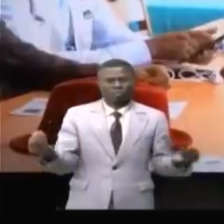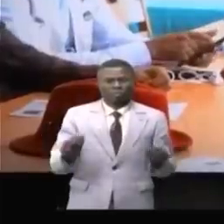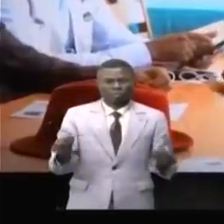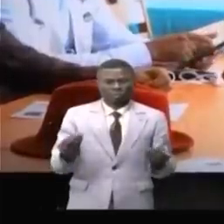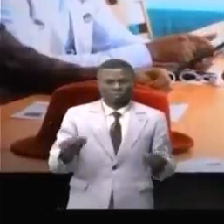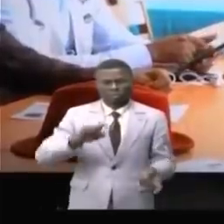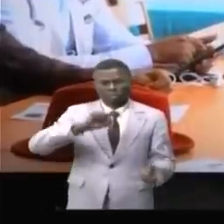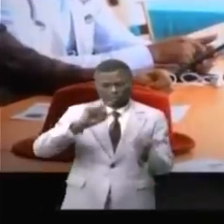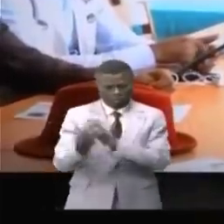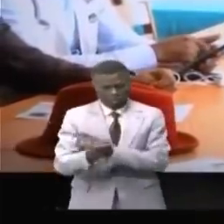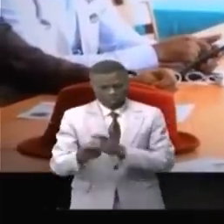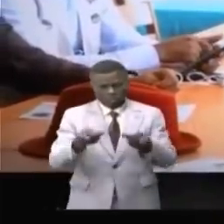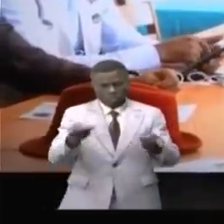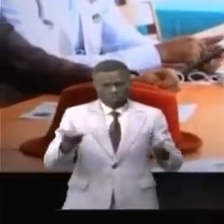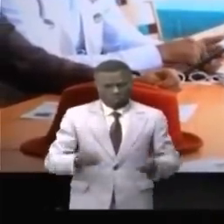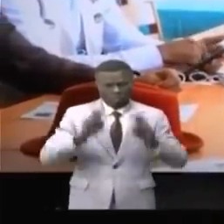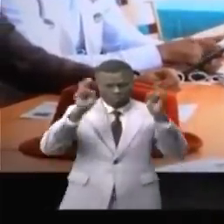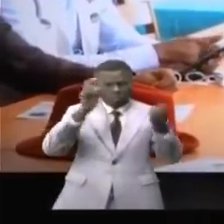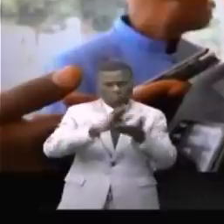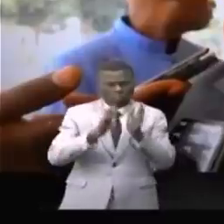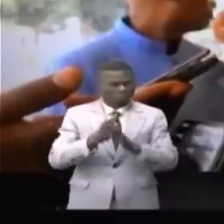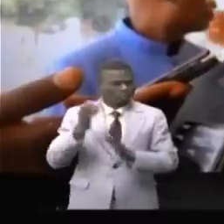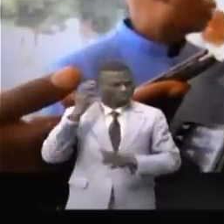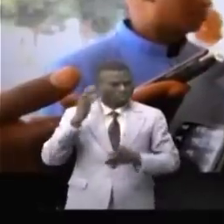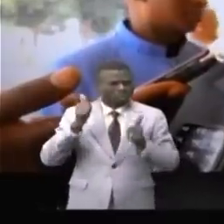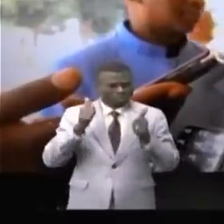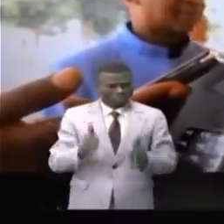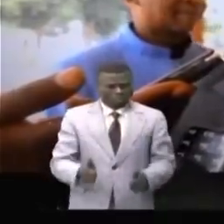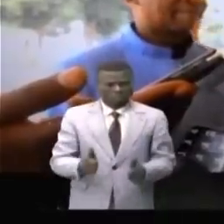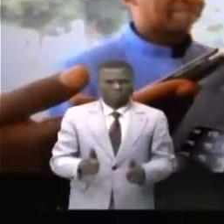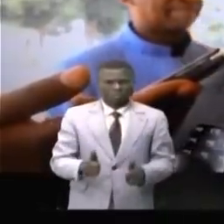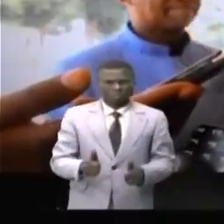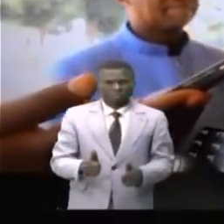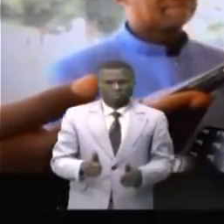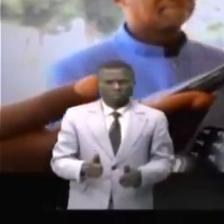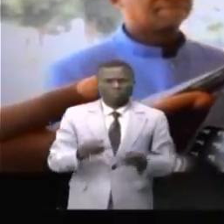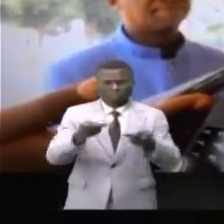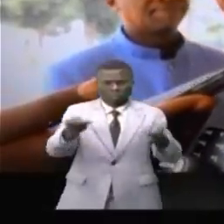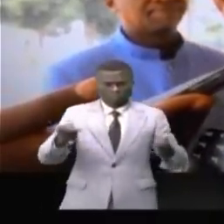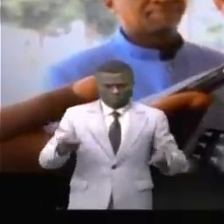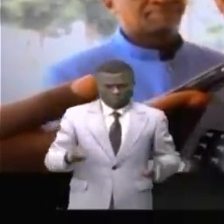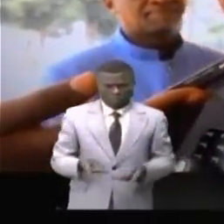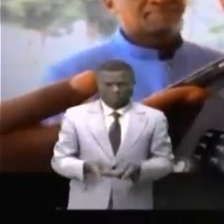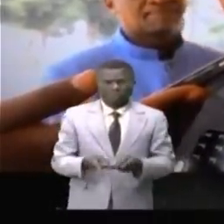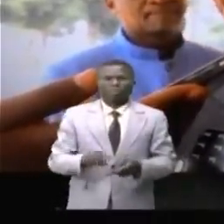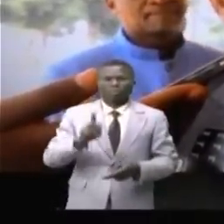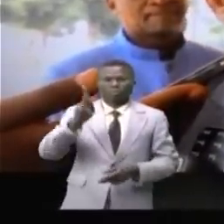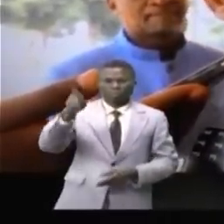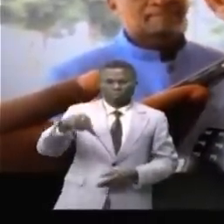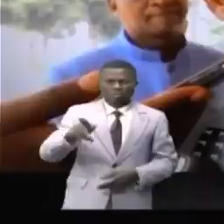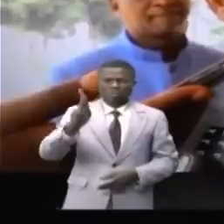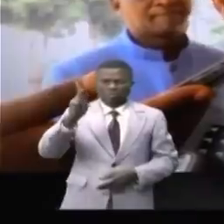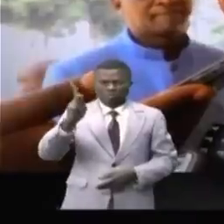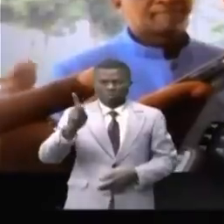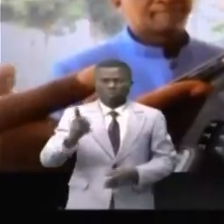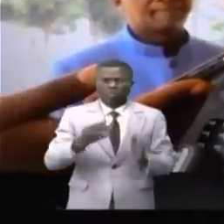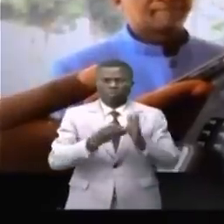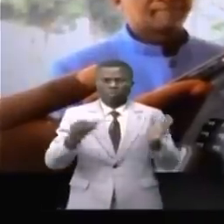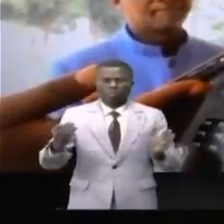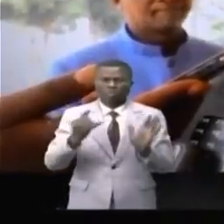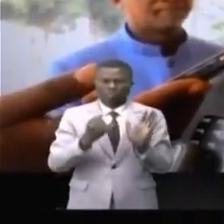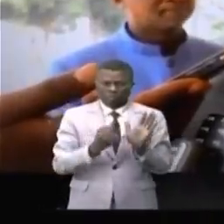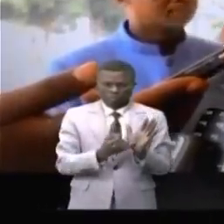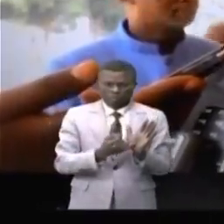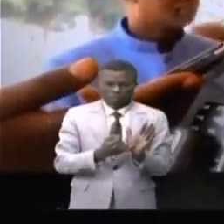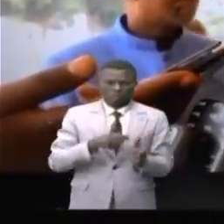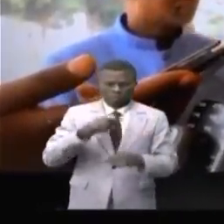rendre résiliente la ville de Kananga. C'est aussi le cas du site PK706 qui menace de couper la voie ferrée. Alors ce que nous avons